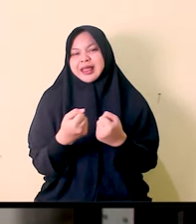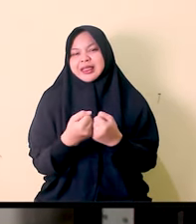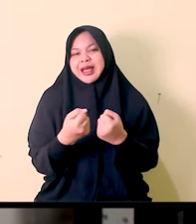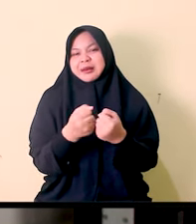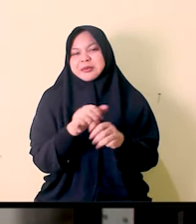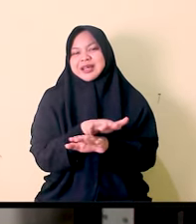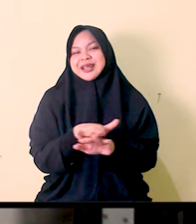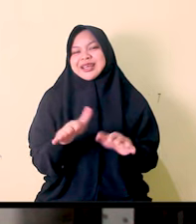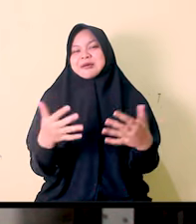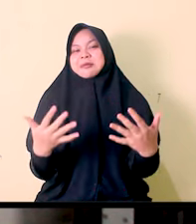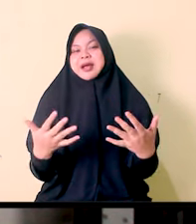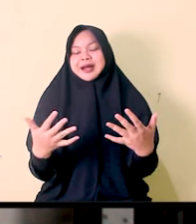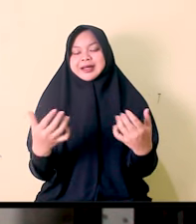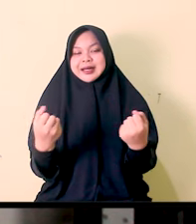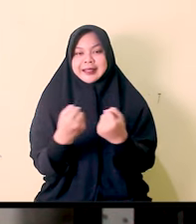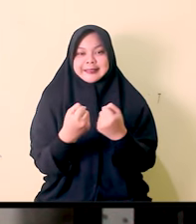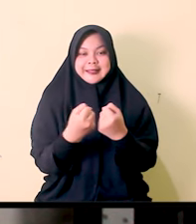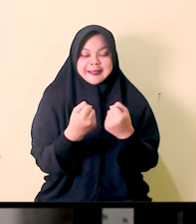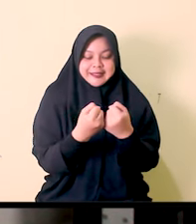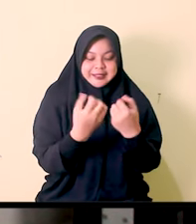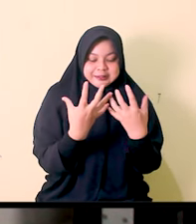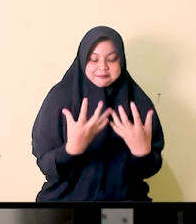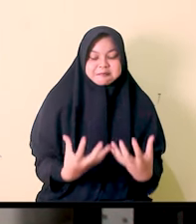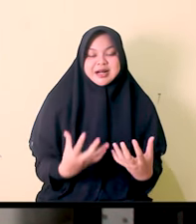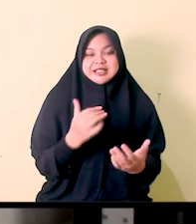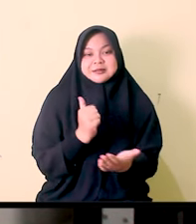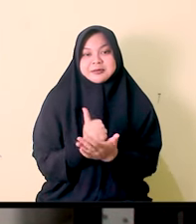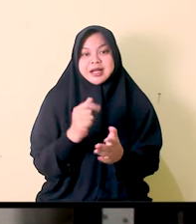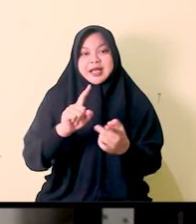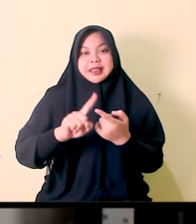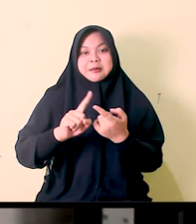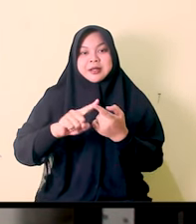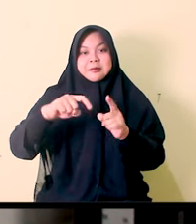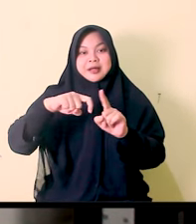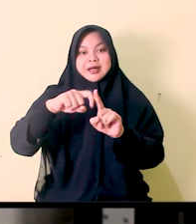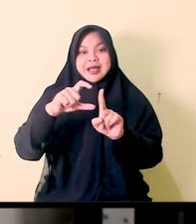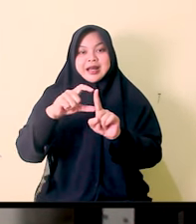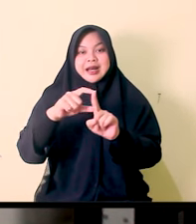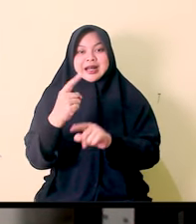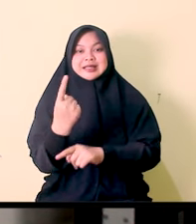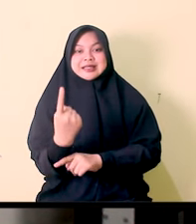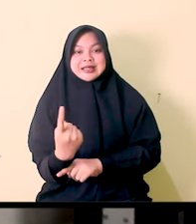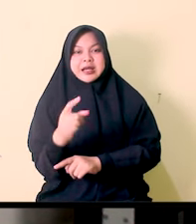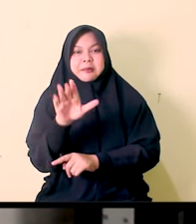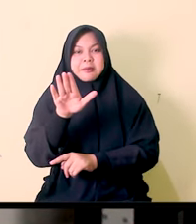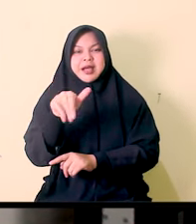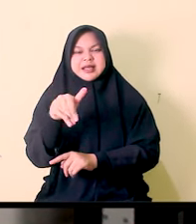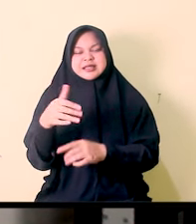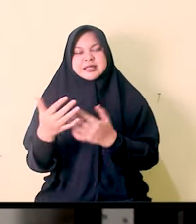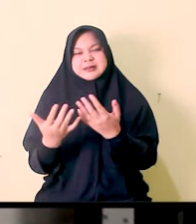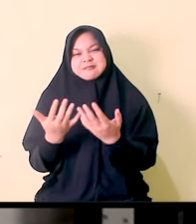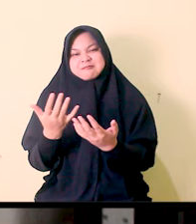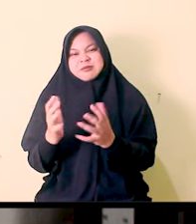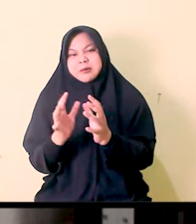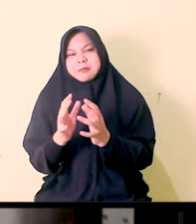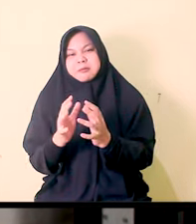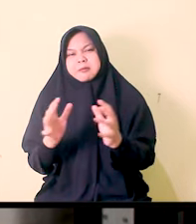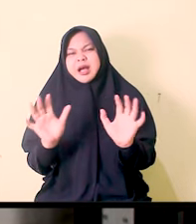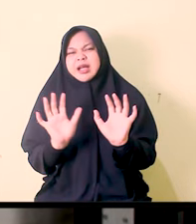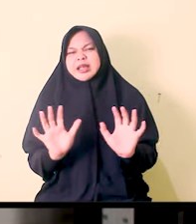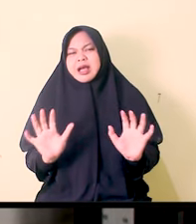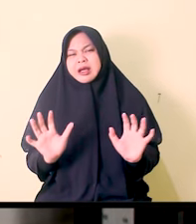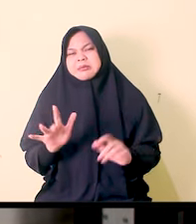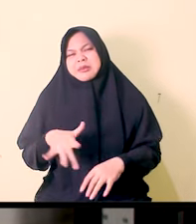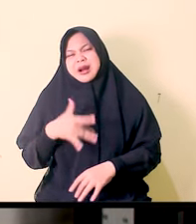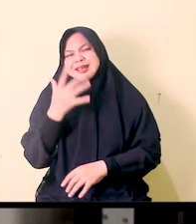kdd sendiri yang masih nota benik kebanyakan merasa malu untuk tampil di depan